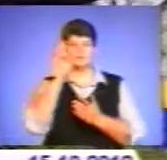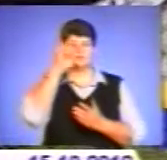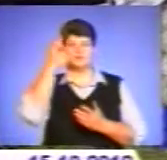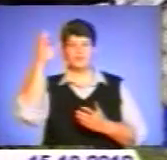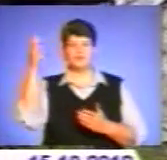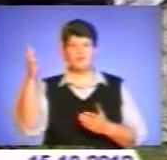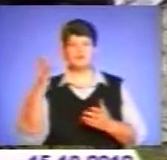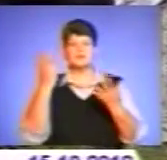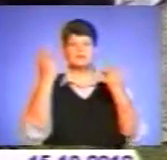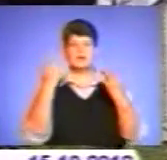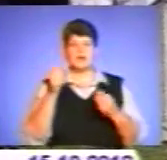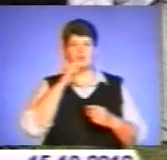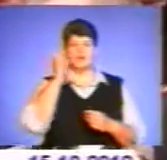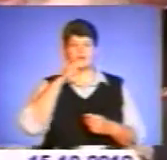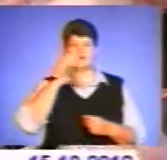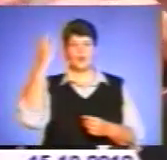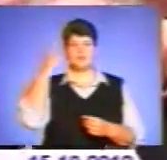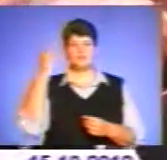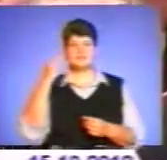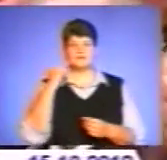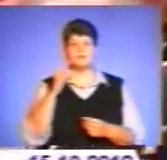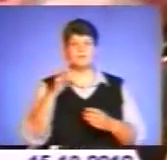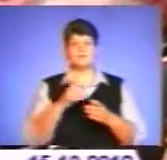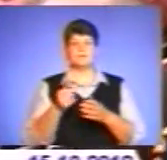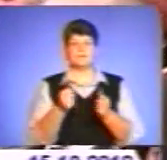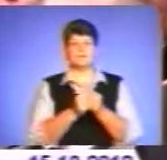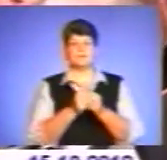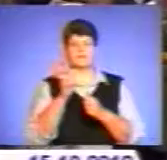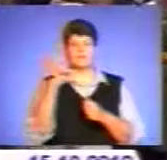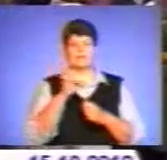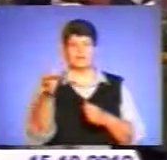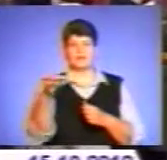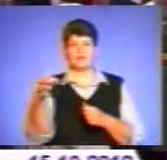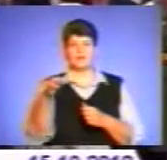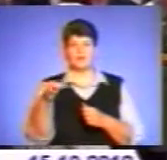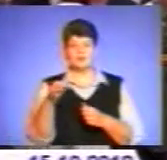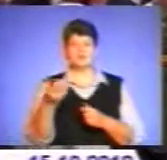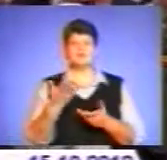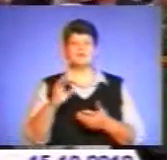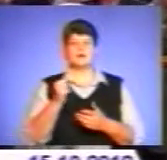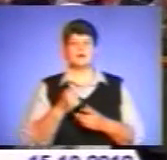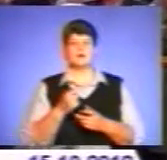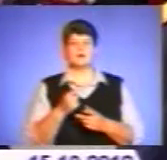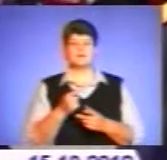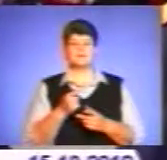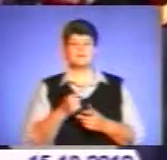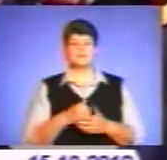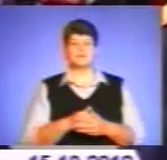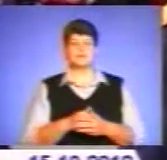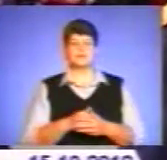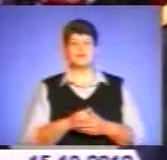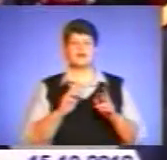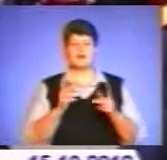Богородиці та Дня українського козацтва у Наставній церкві Воздвиження Чесного і Животворящого Христа Господнього. Яка ще